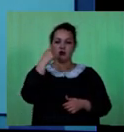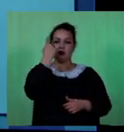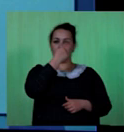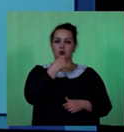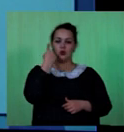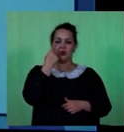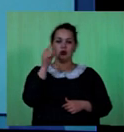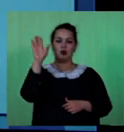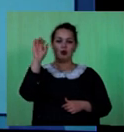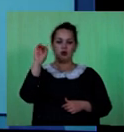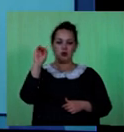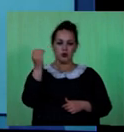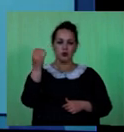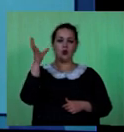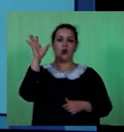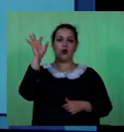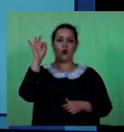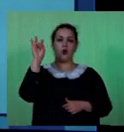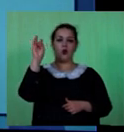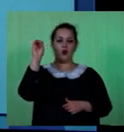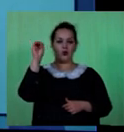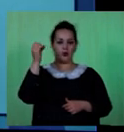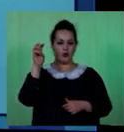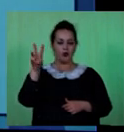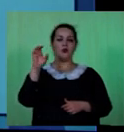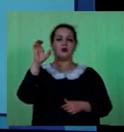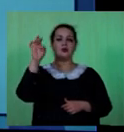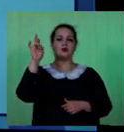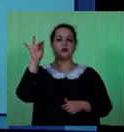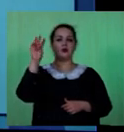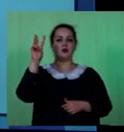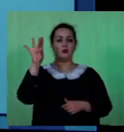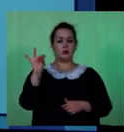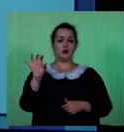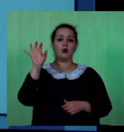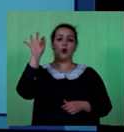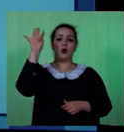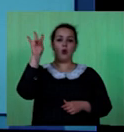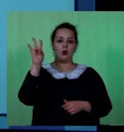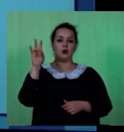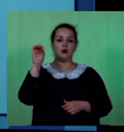лицо – ее, о нем, с ними, он, ему.